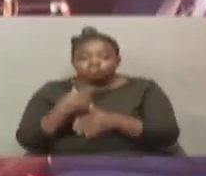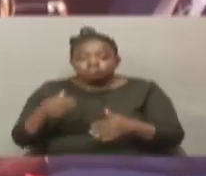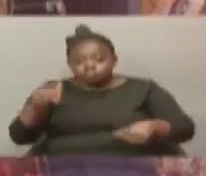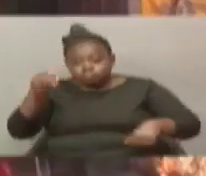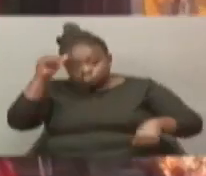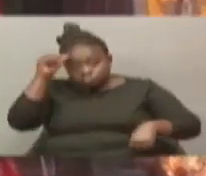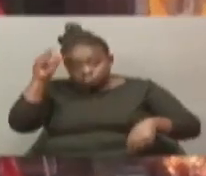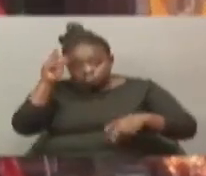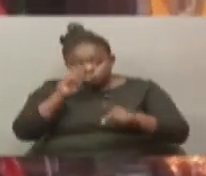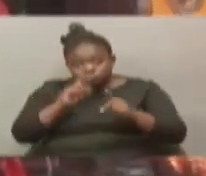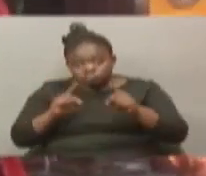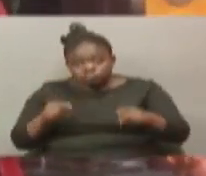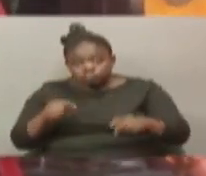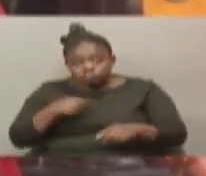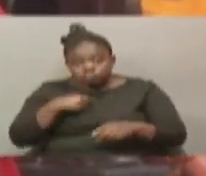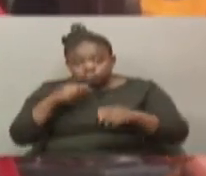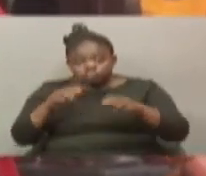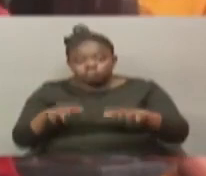bannakigwanyizi.